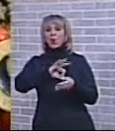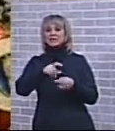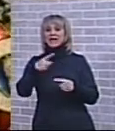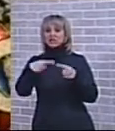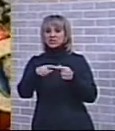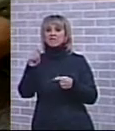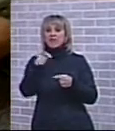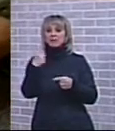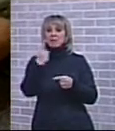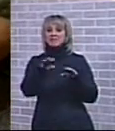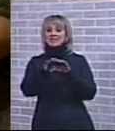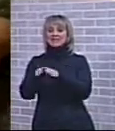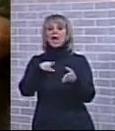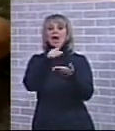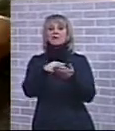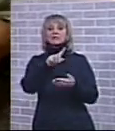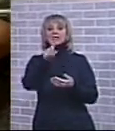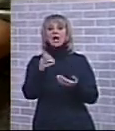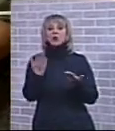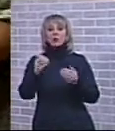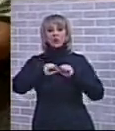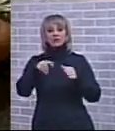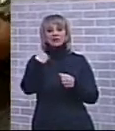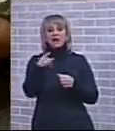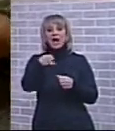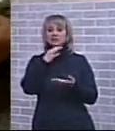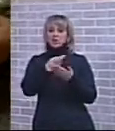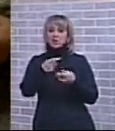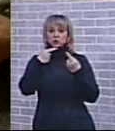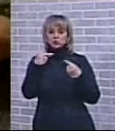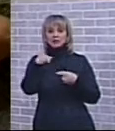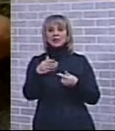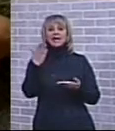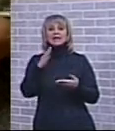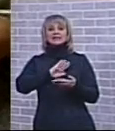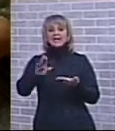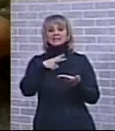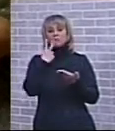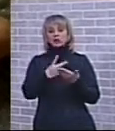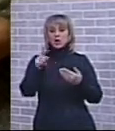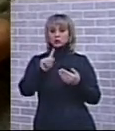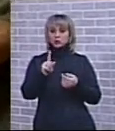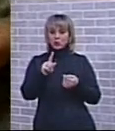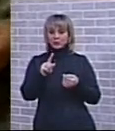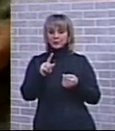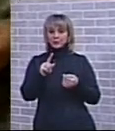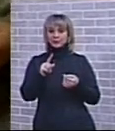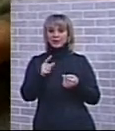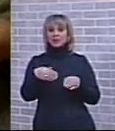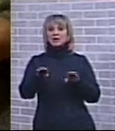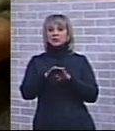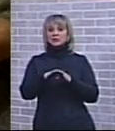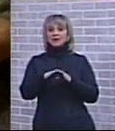войны первой степени. А на вопрос, за какой подвиг его дали, отвечает с улыбкой. Несмотря что вот